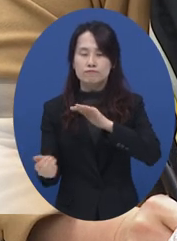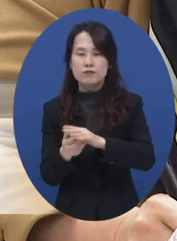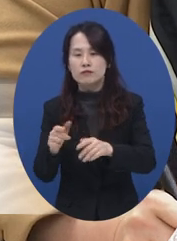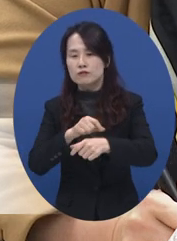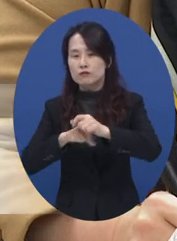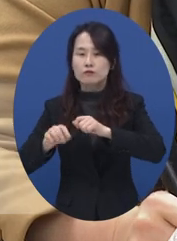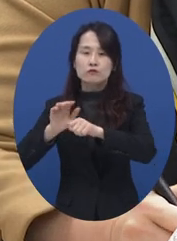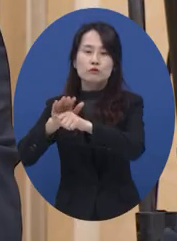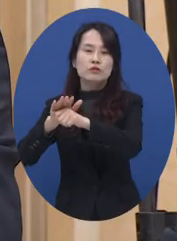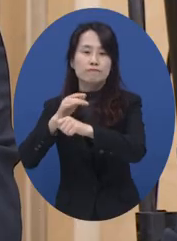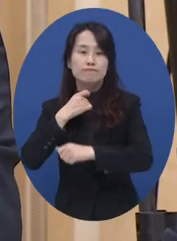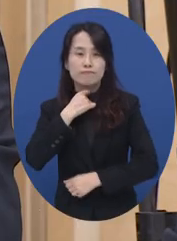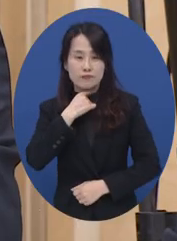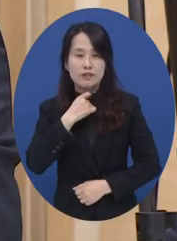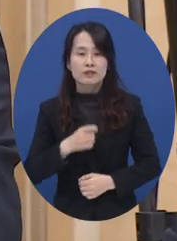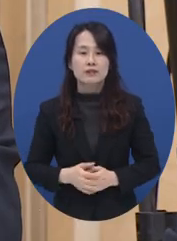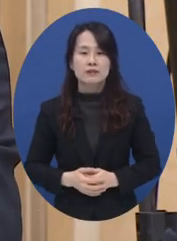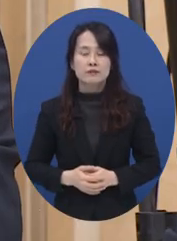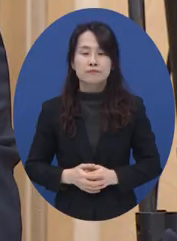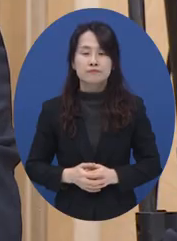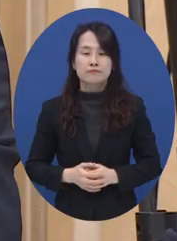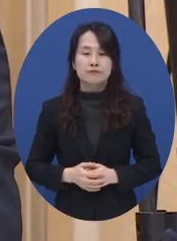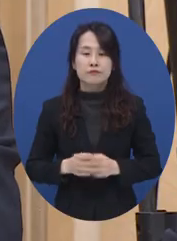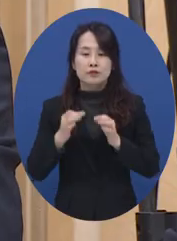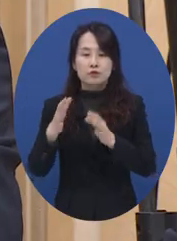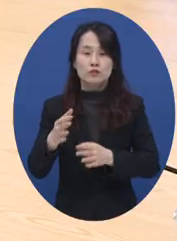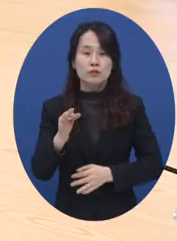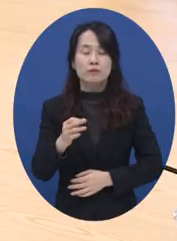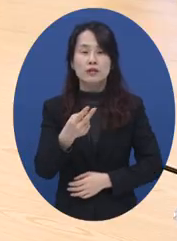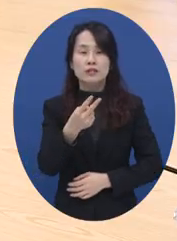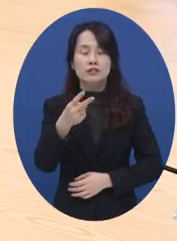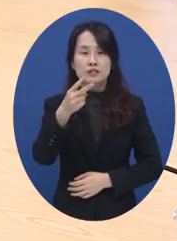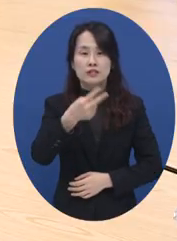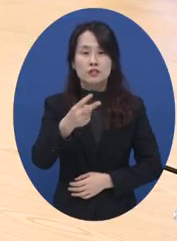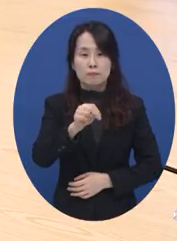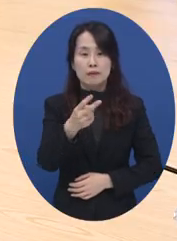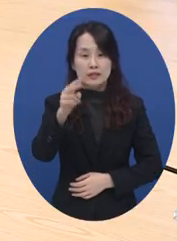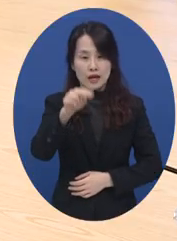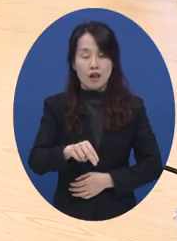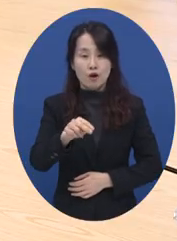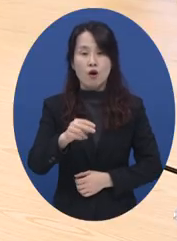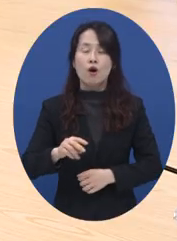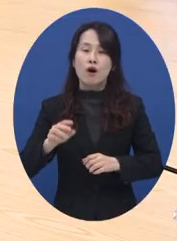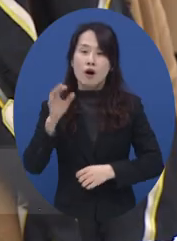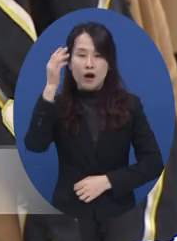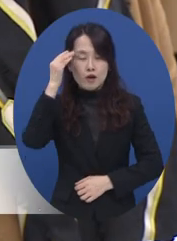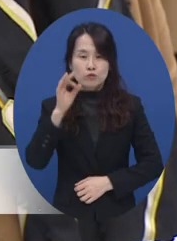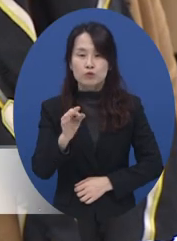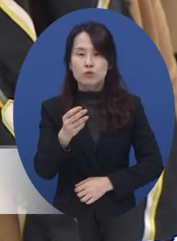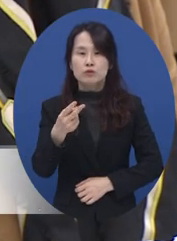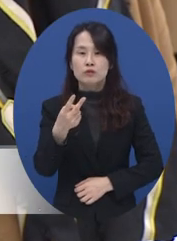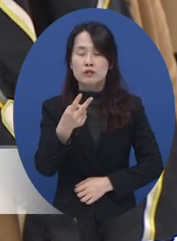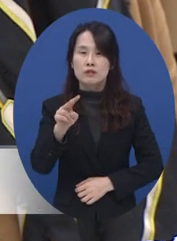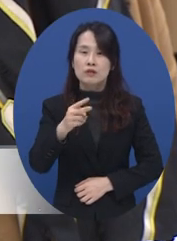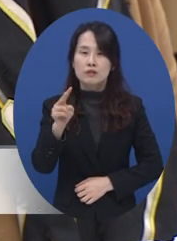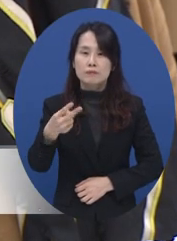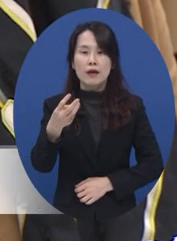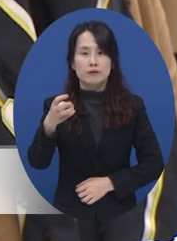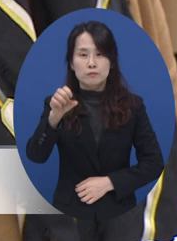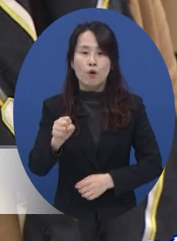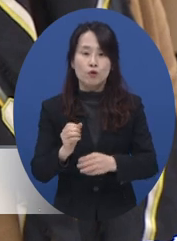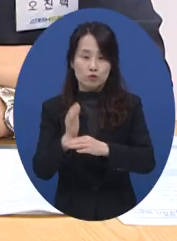적극적으로 지원하도록 하겠습니다. 투자 규모는 2천만 달러, 우리 돈 230억 원이 넘습니다. 낙점된 지역은